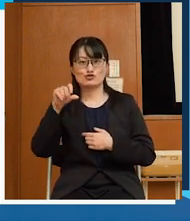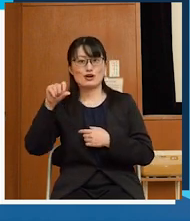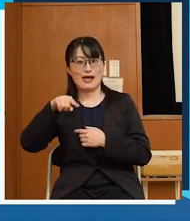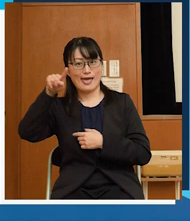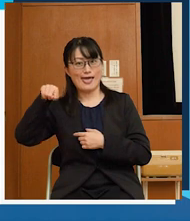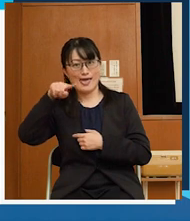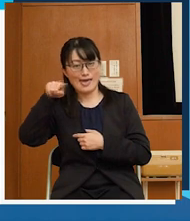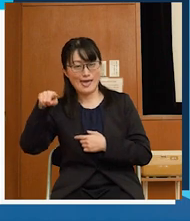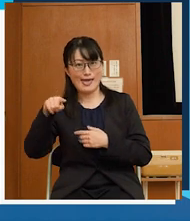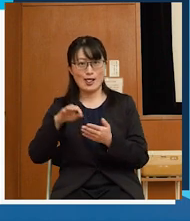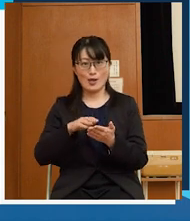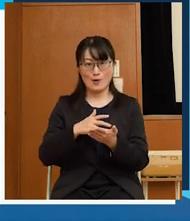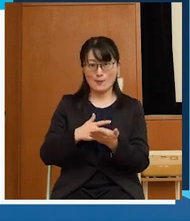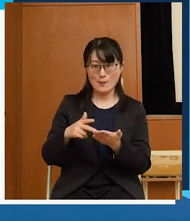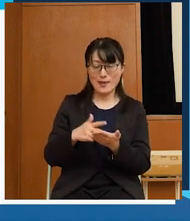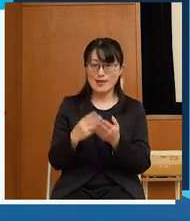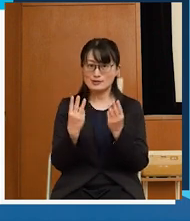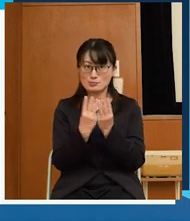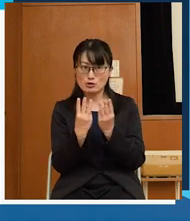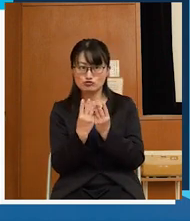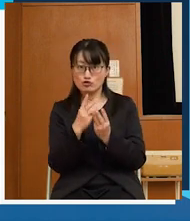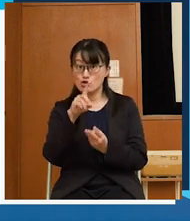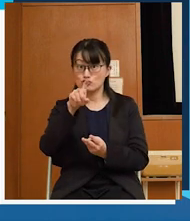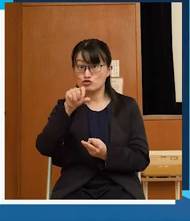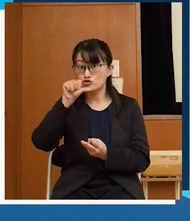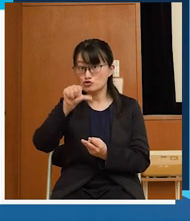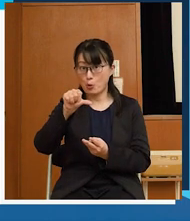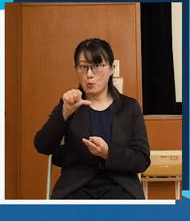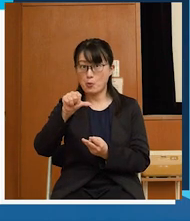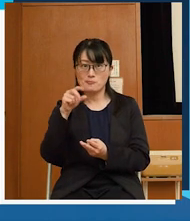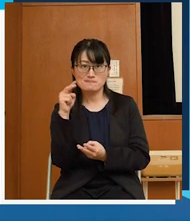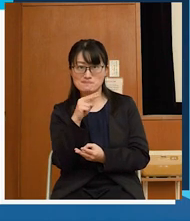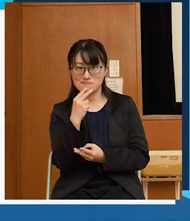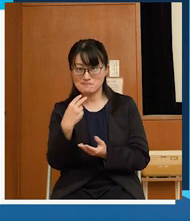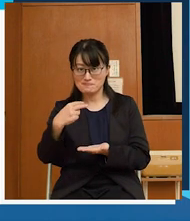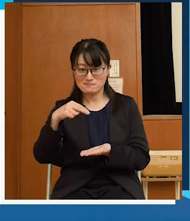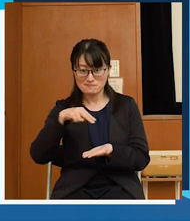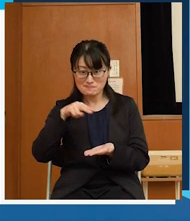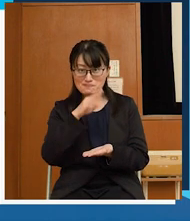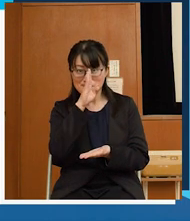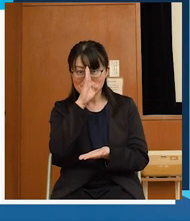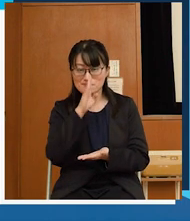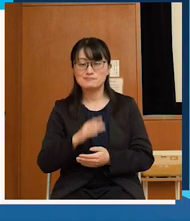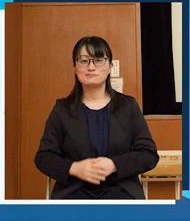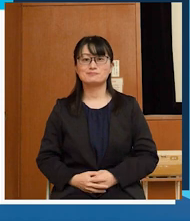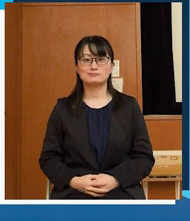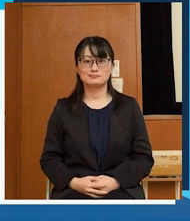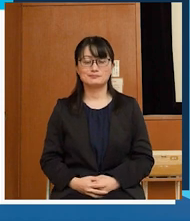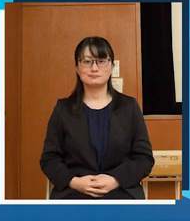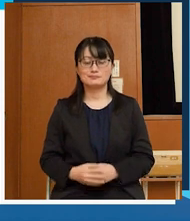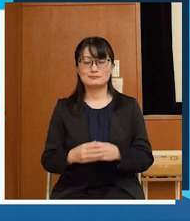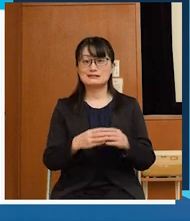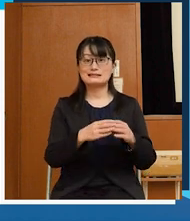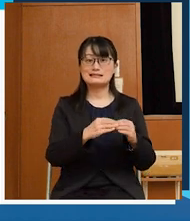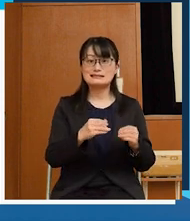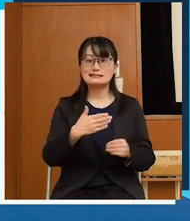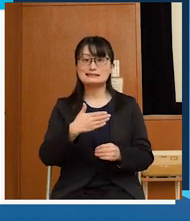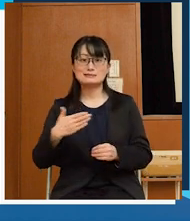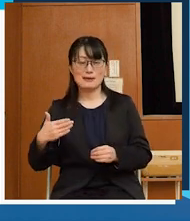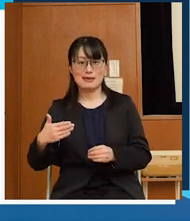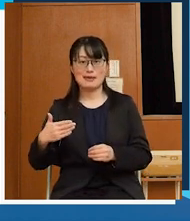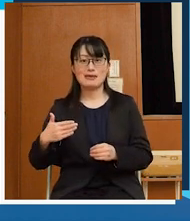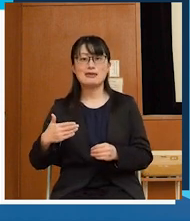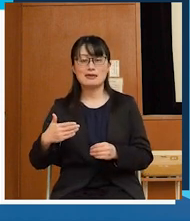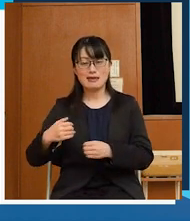いただきたいと思いますえっとですねページの15ページになると思いますよろしくお願いいたします日米地協定の問題を